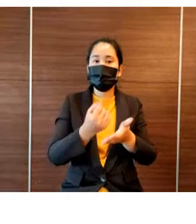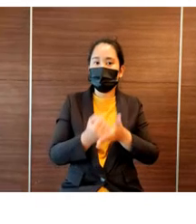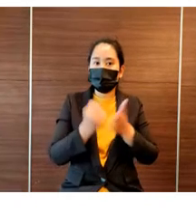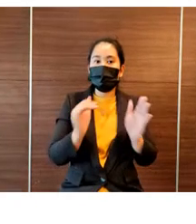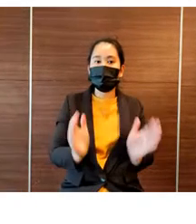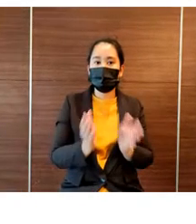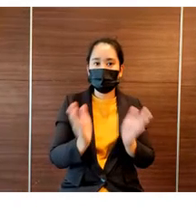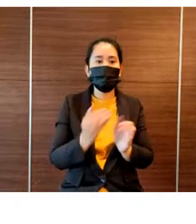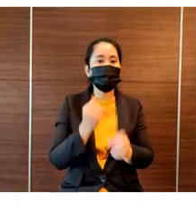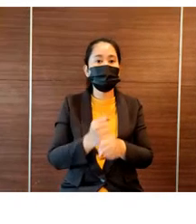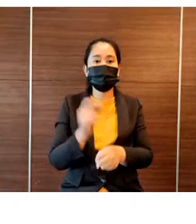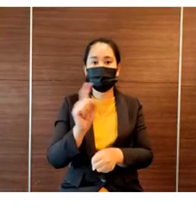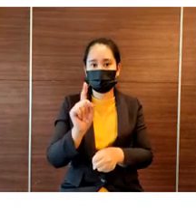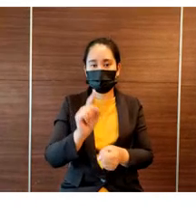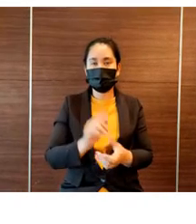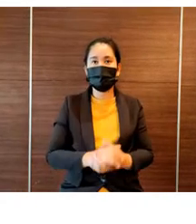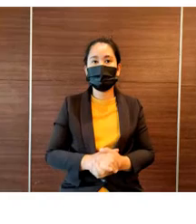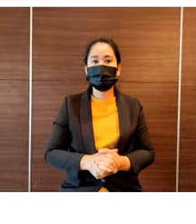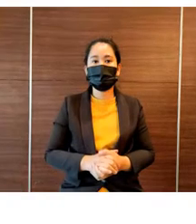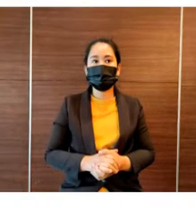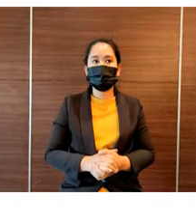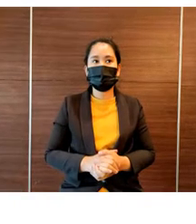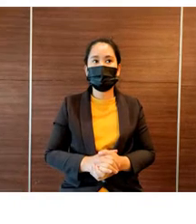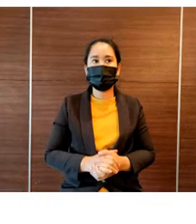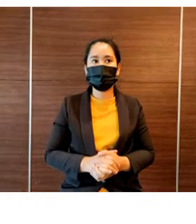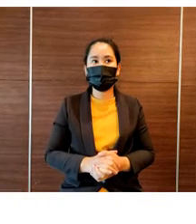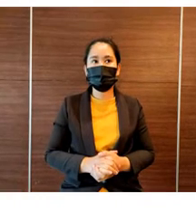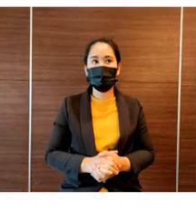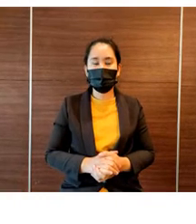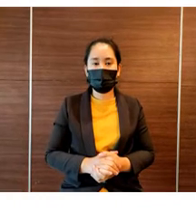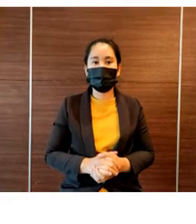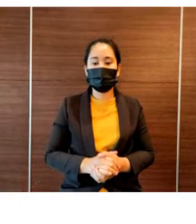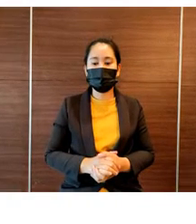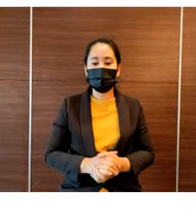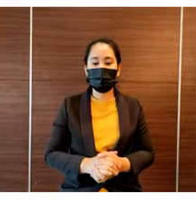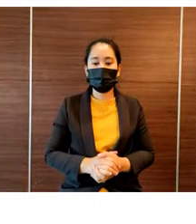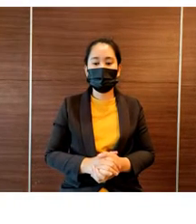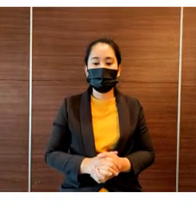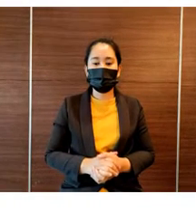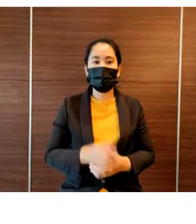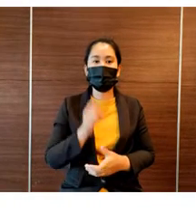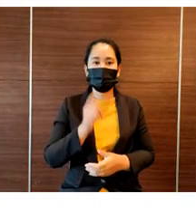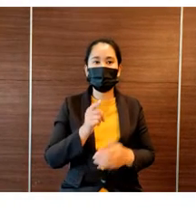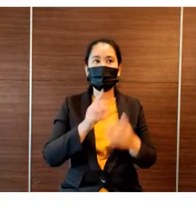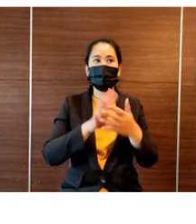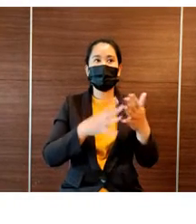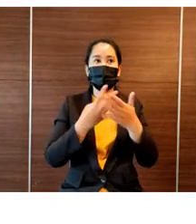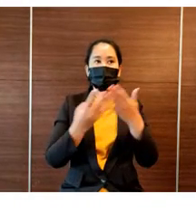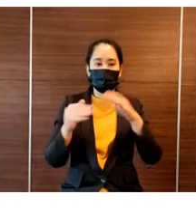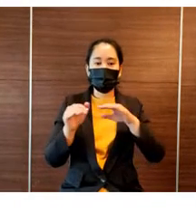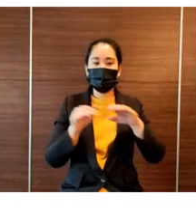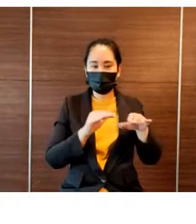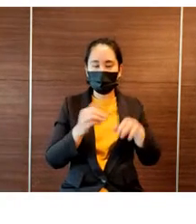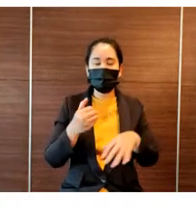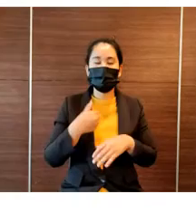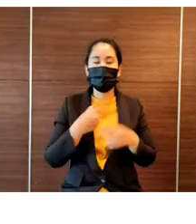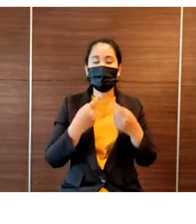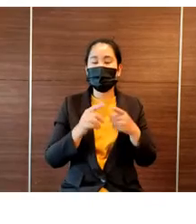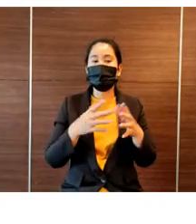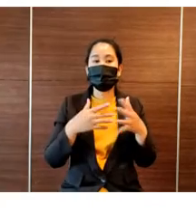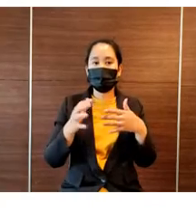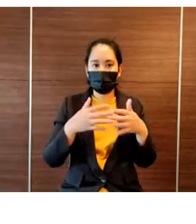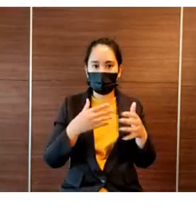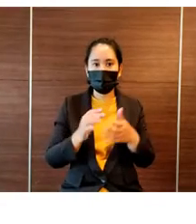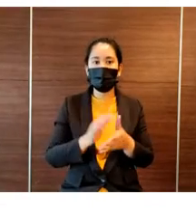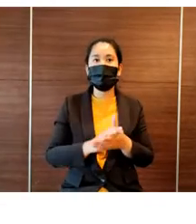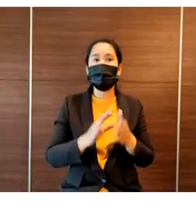นะคะ จริงๆเตรียมรอบสองไว้ว่าอะไรคือช่องว่าง ได้ก็มันก็คือ แต่ว่าจะขอเรื่อง